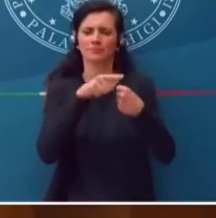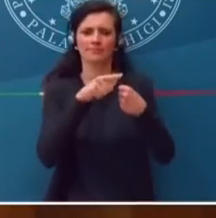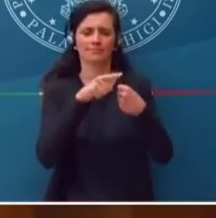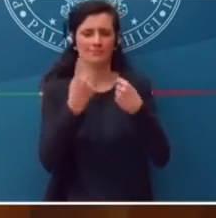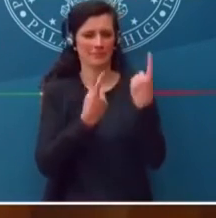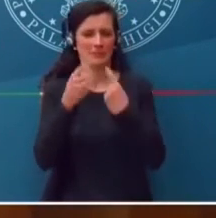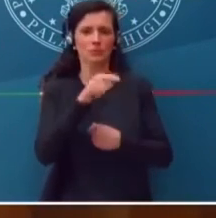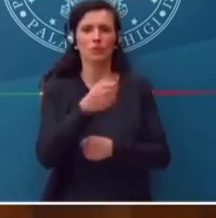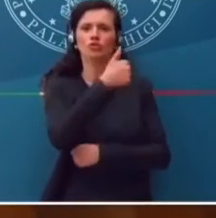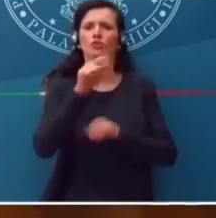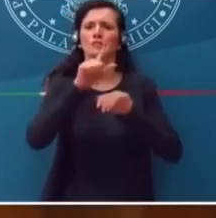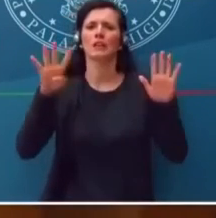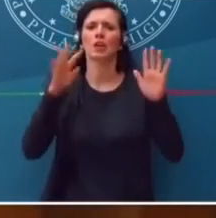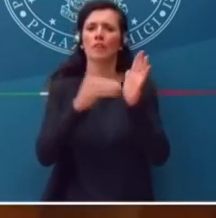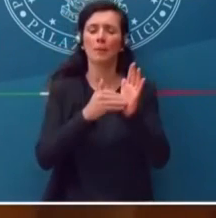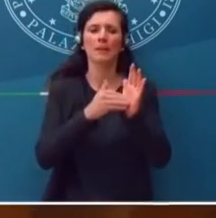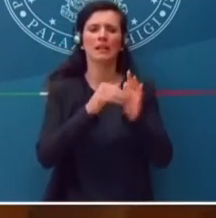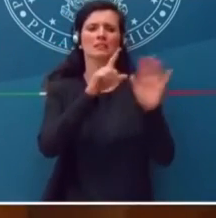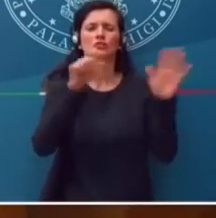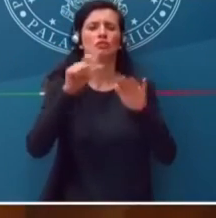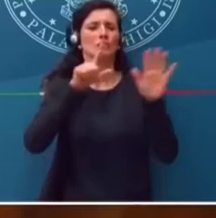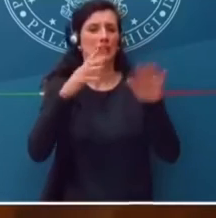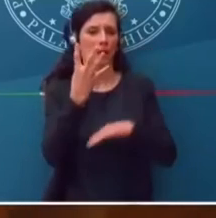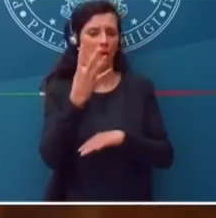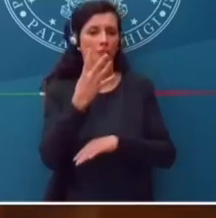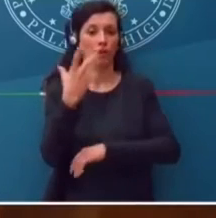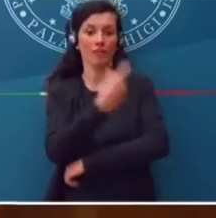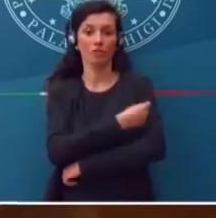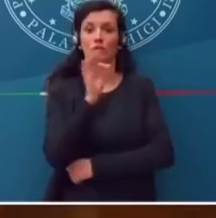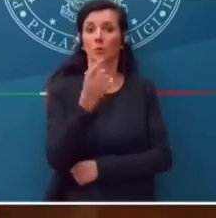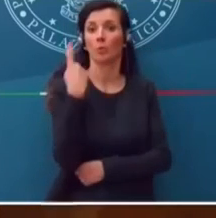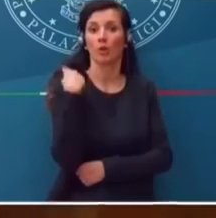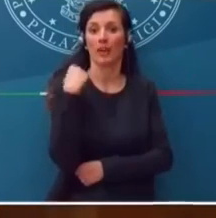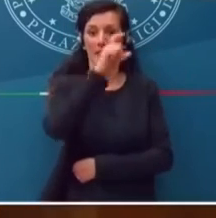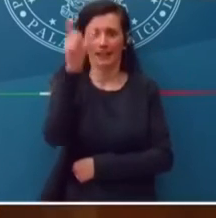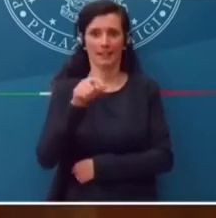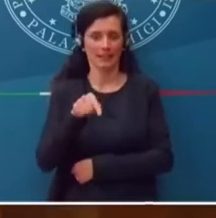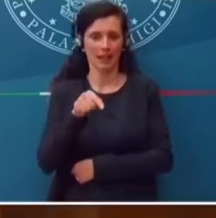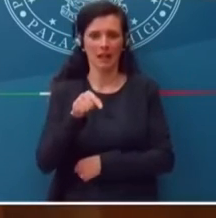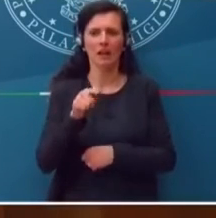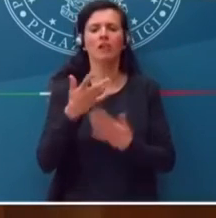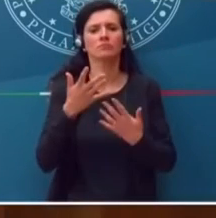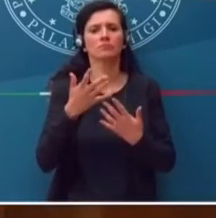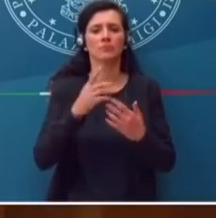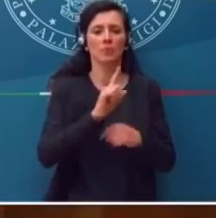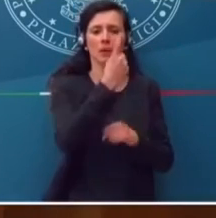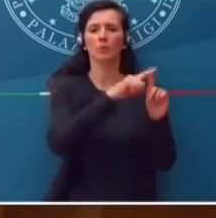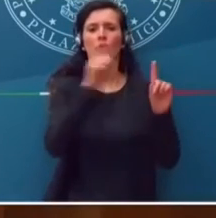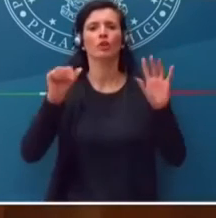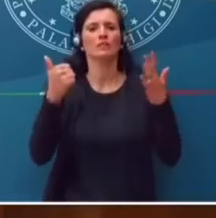cito: 179.794 è il numero di vaccini inoculato ieri in Italia, e la media dal 1 al 6 aprile è